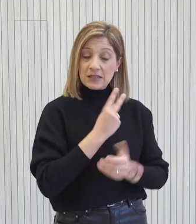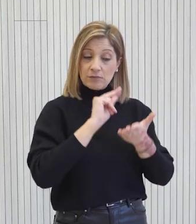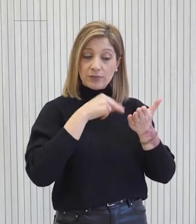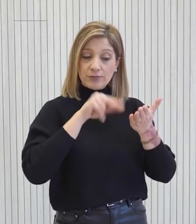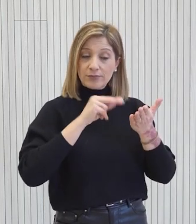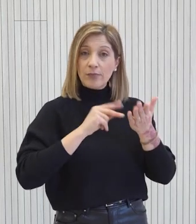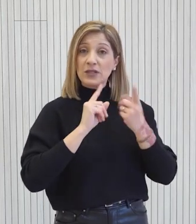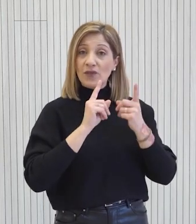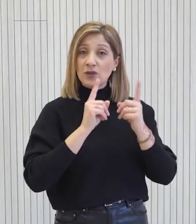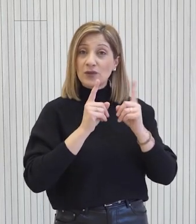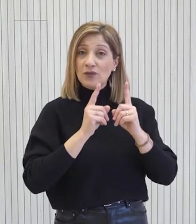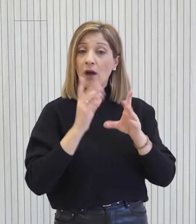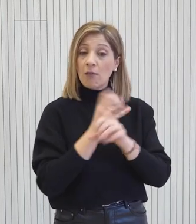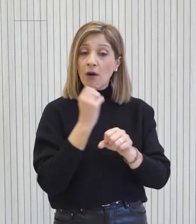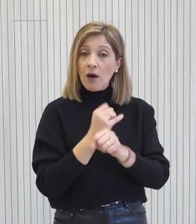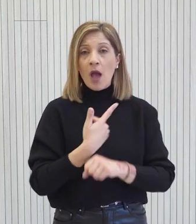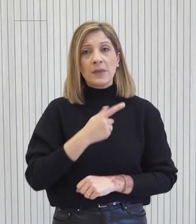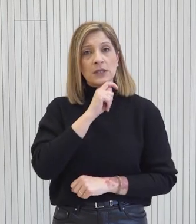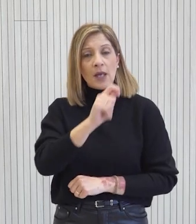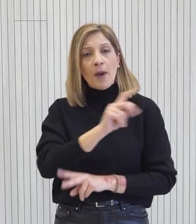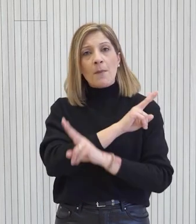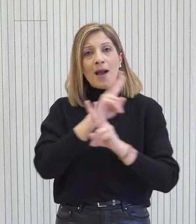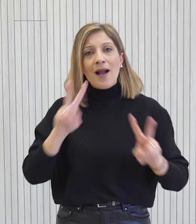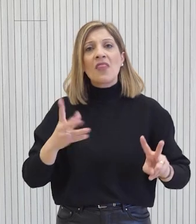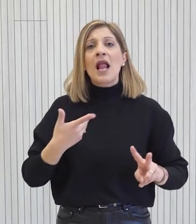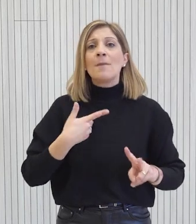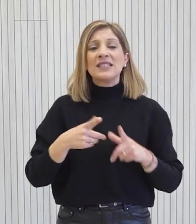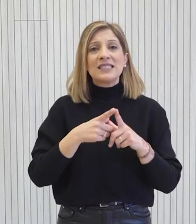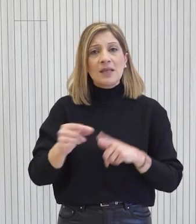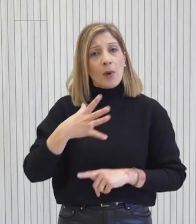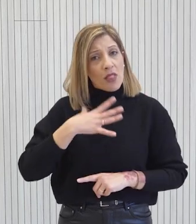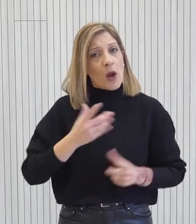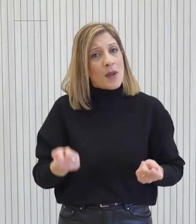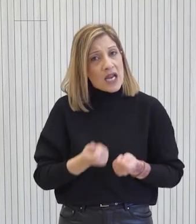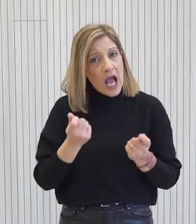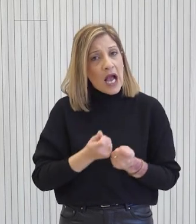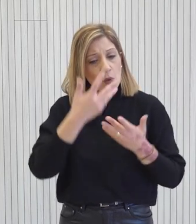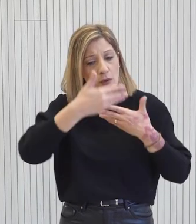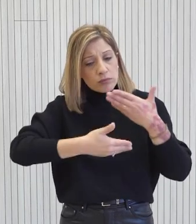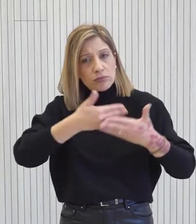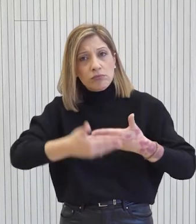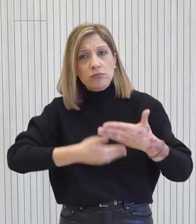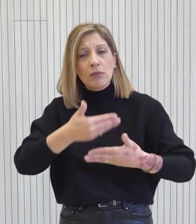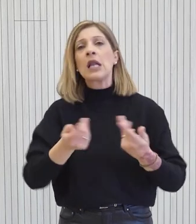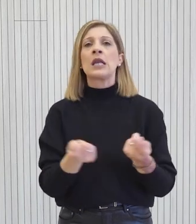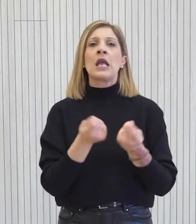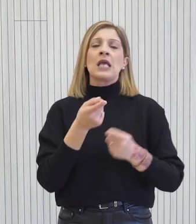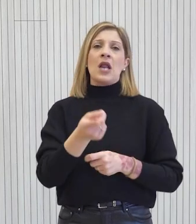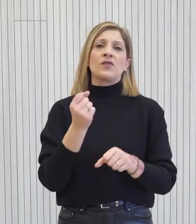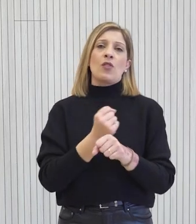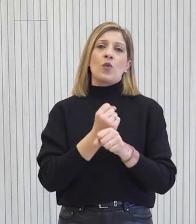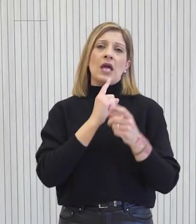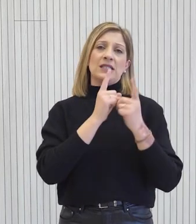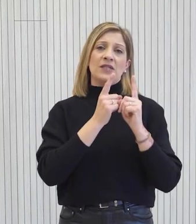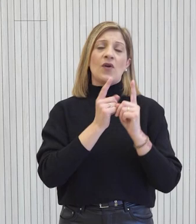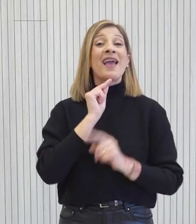χαιρετήσαμε όλες τις πρόνοιες και δηλώσαμε με ειλικρίνεια την δική μας πολιτική βούληση να εφαρμοστούν και να ελοποιηθούν στο σύνολό τους οι πρόνοιες που θα ήταν προς